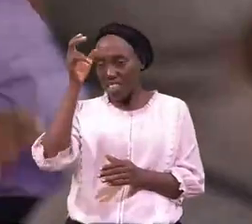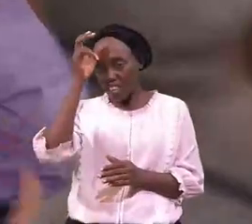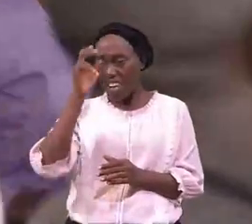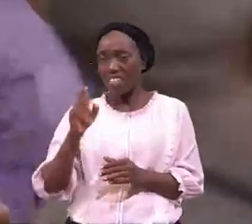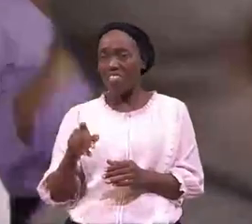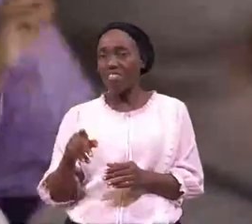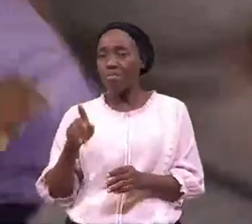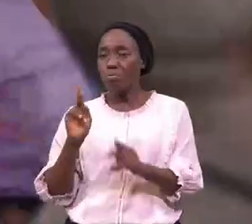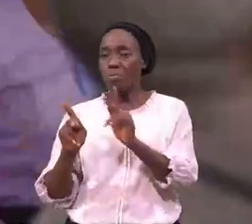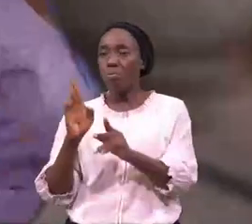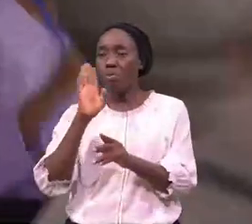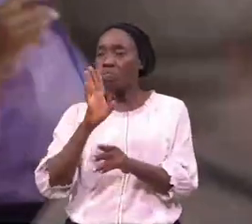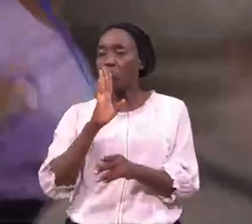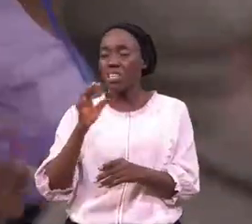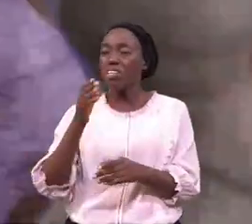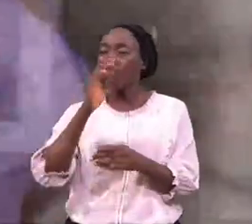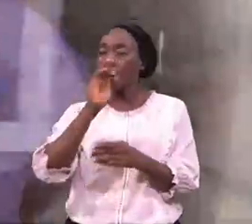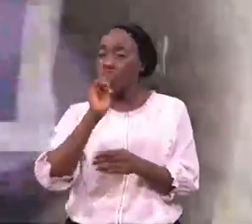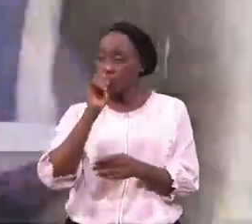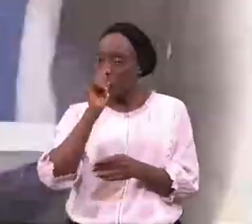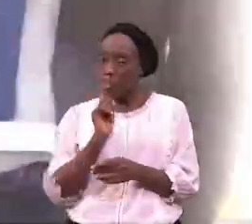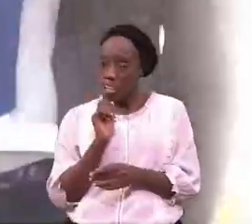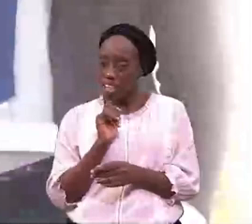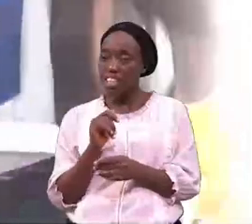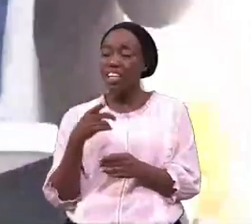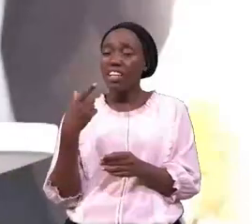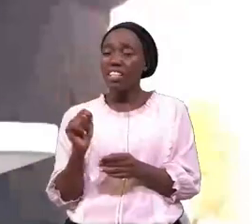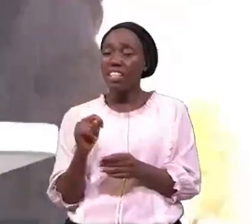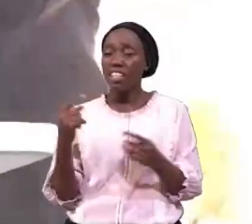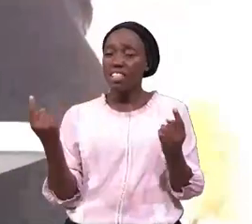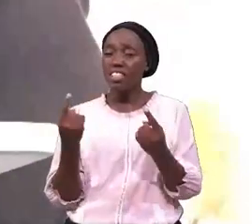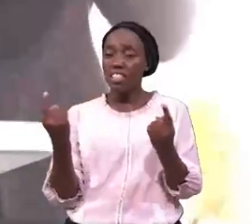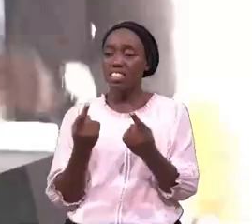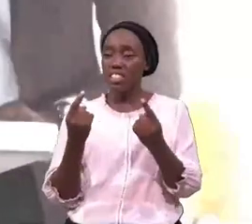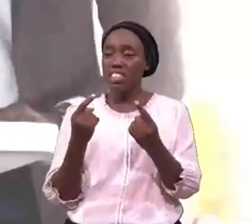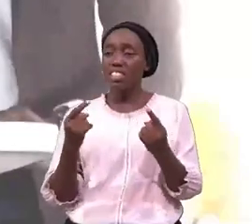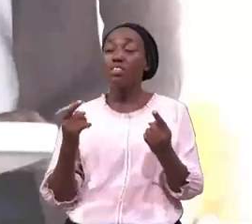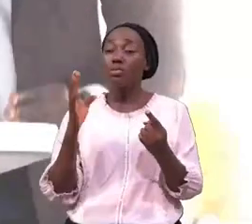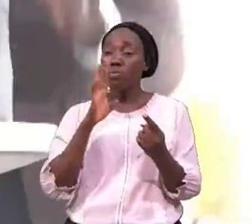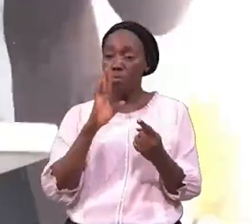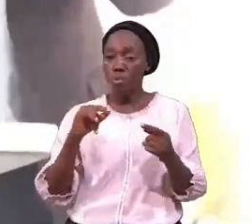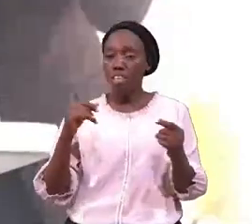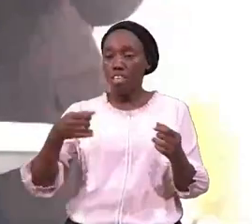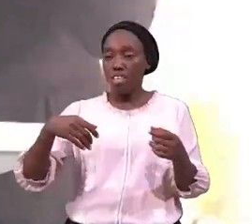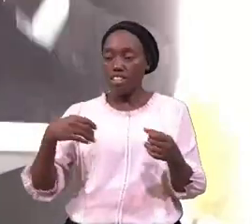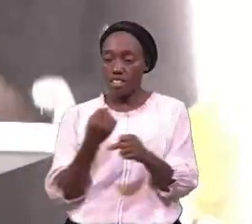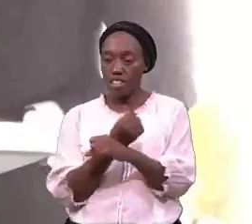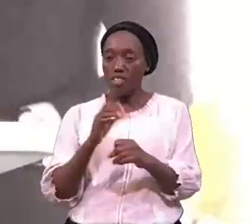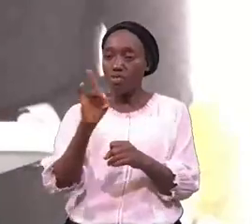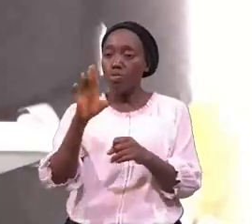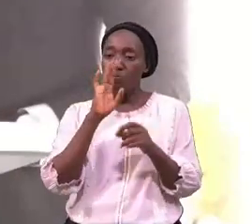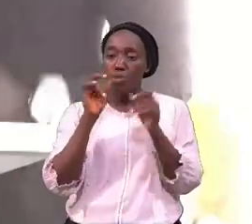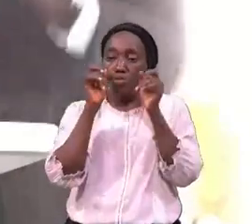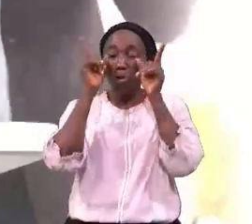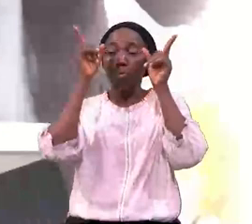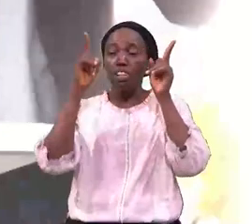seront réduits au silence. Et les pécheurs seront réduits, seront sauvés. Tu seras surpris.